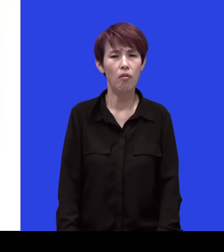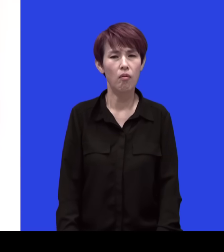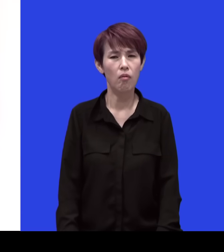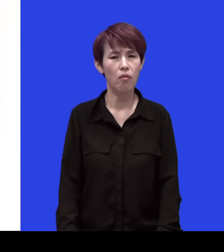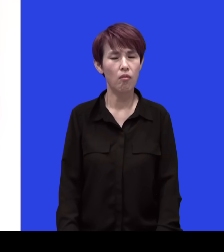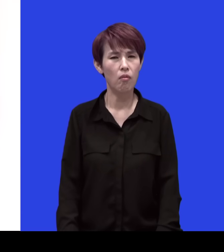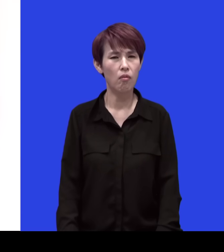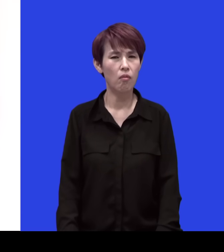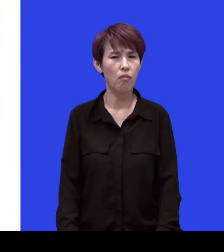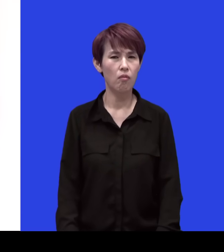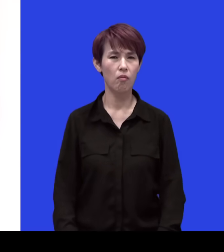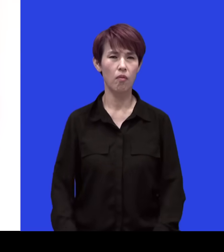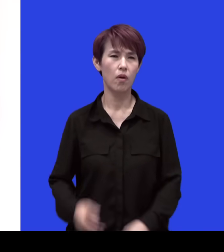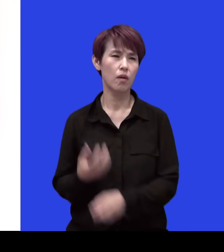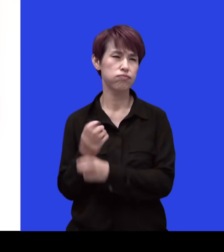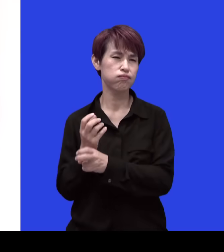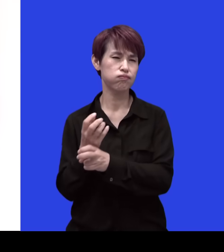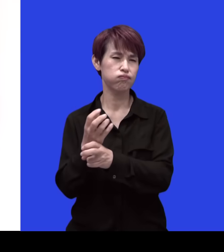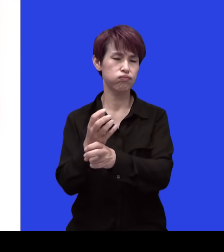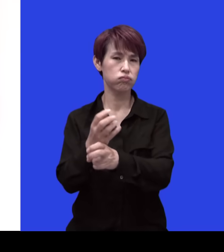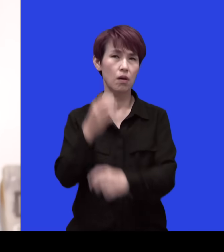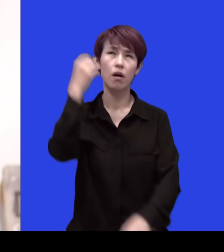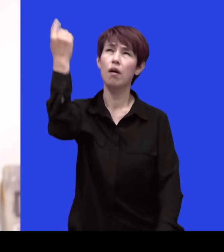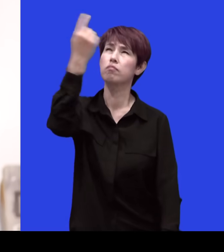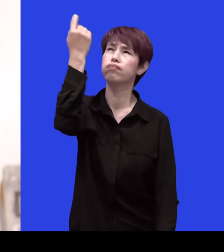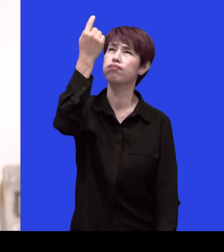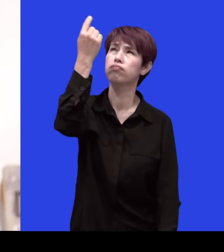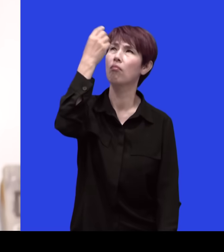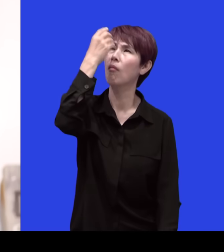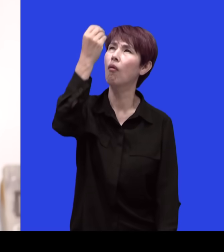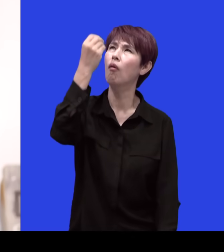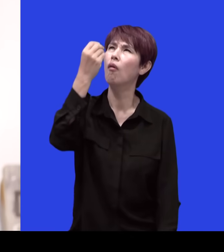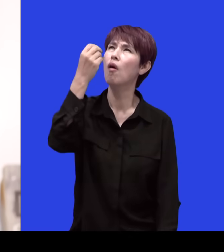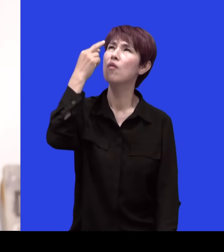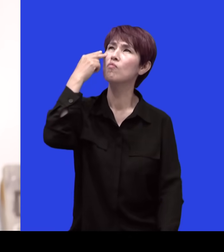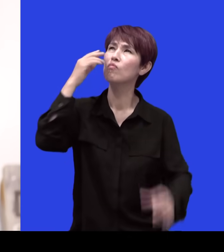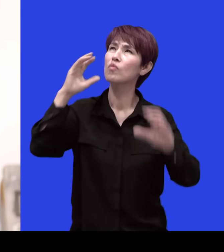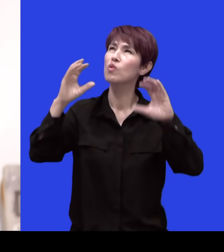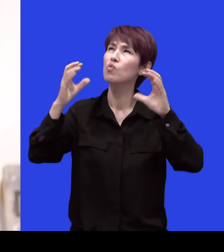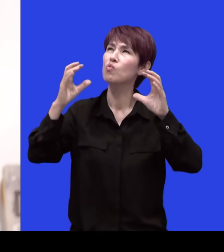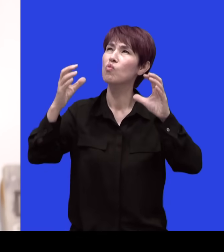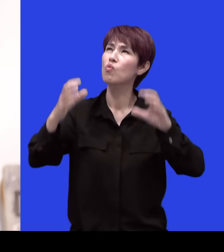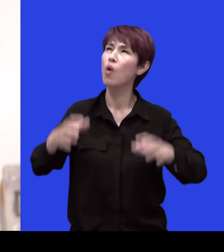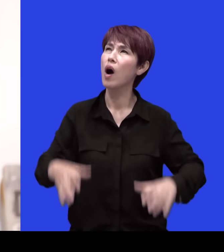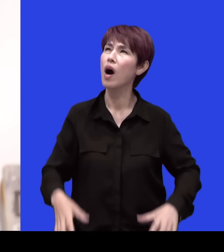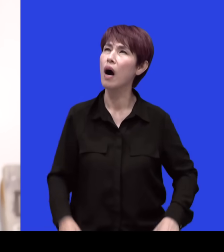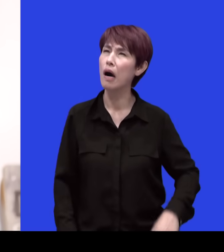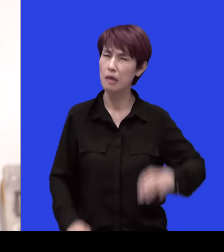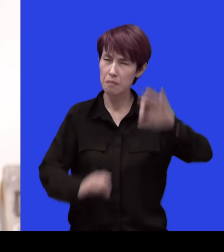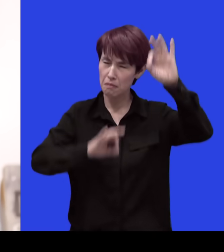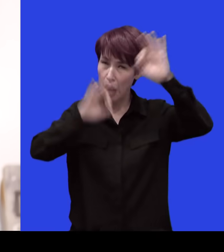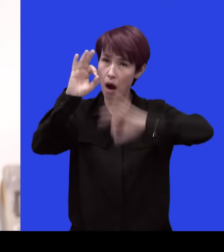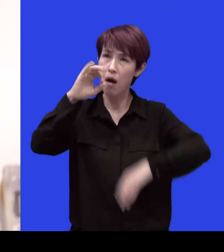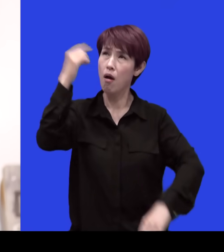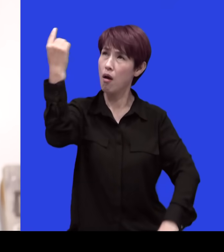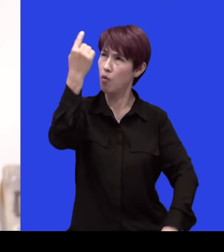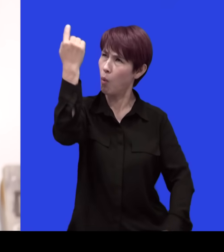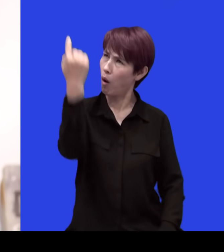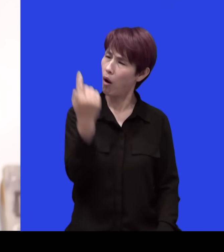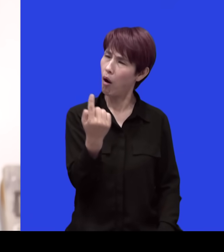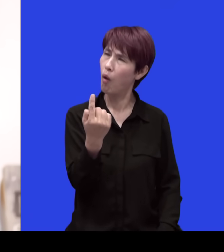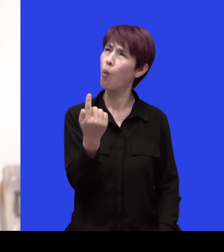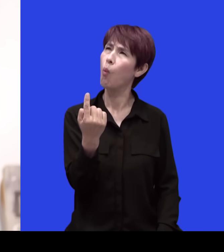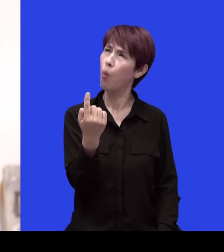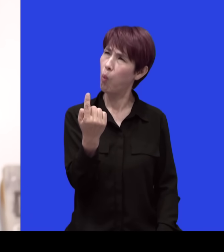소리 나고 그러더니 그냥 헬기가 뜨고 그러는데, 예. 야, 미국이란 나라는 이게 사고 나면 헬기도 뜨고 그러나?